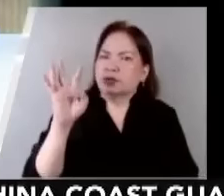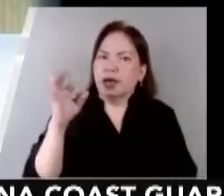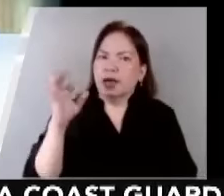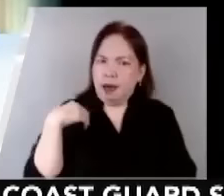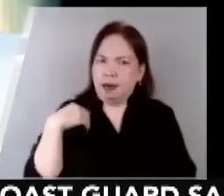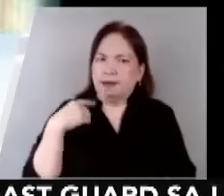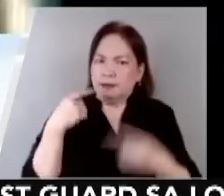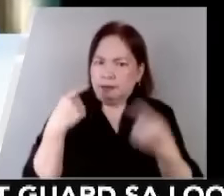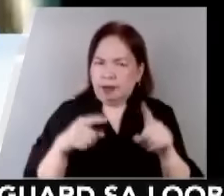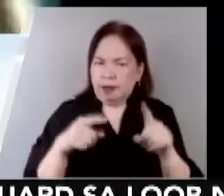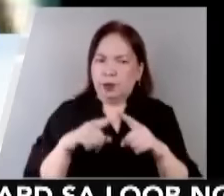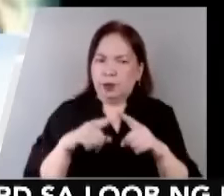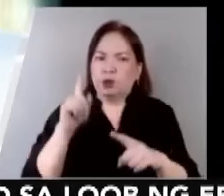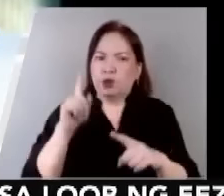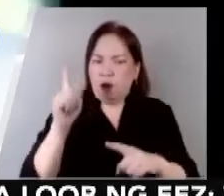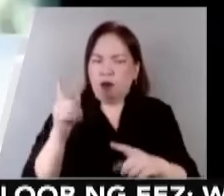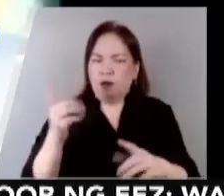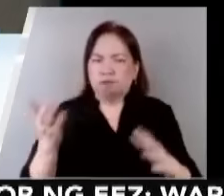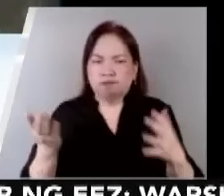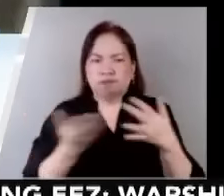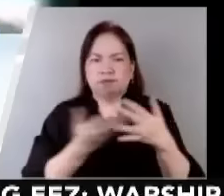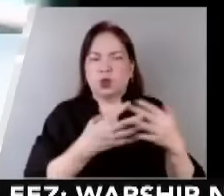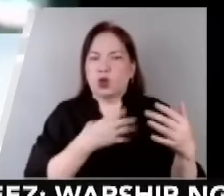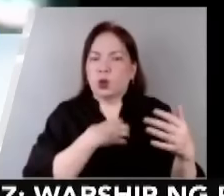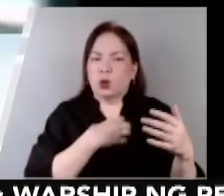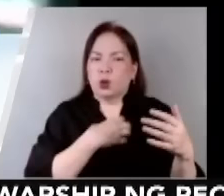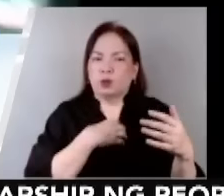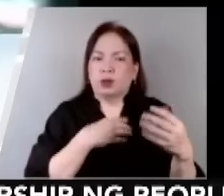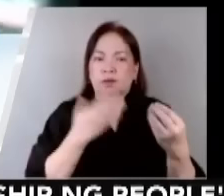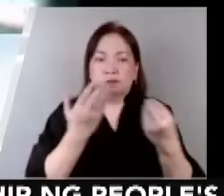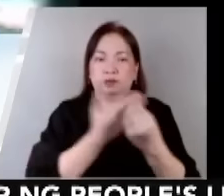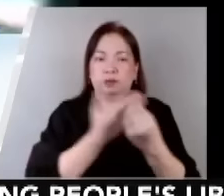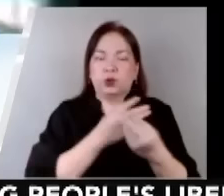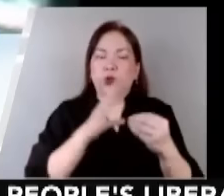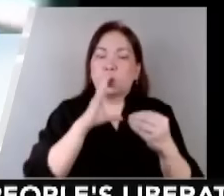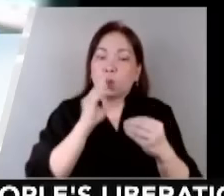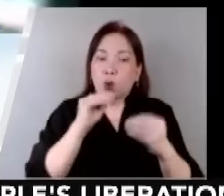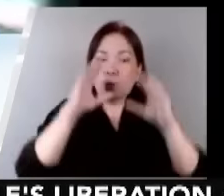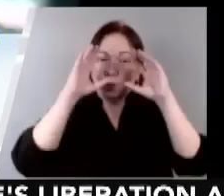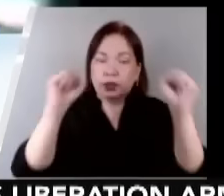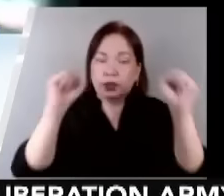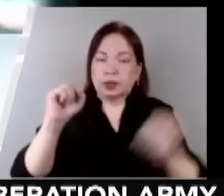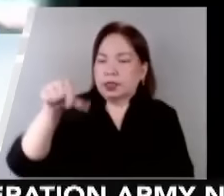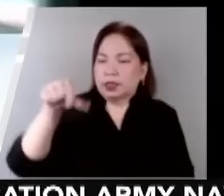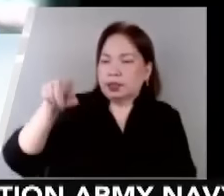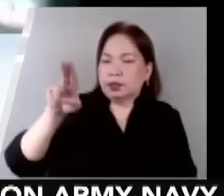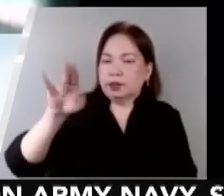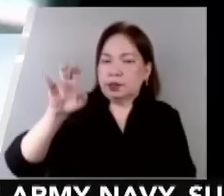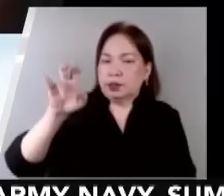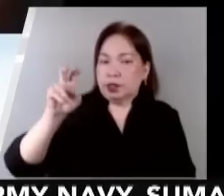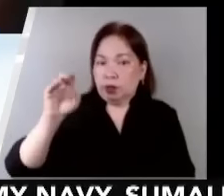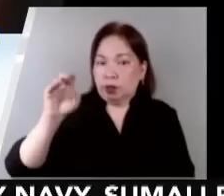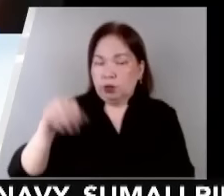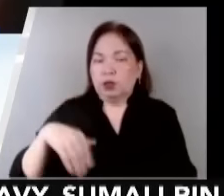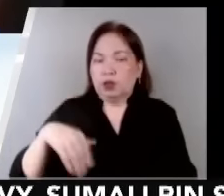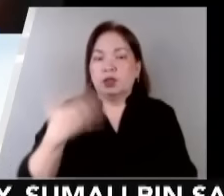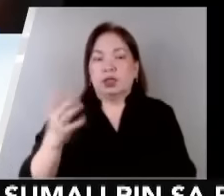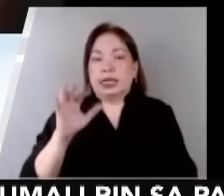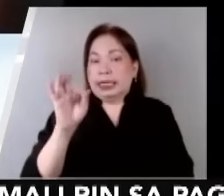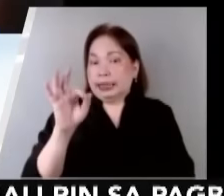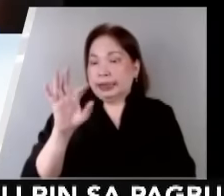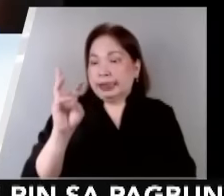reklamong impeachment laban kay President Elpidio Quirino. Taong 1964, naharap din dyan si Pangulong Diosdado Macapagal. At